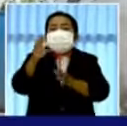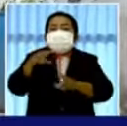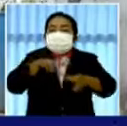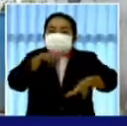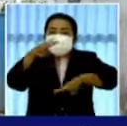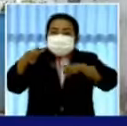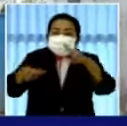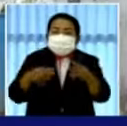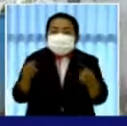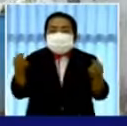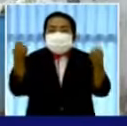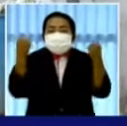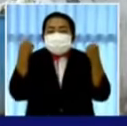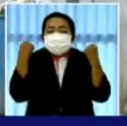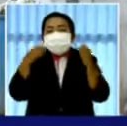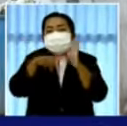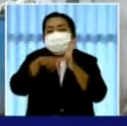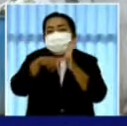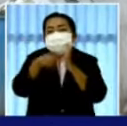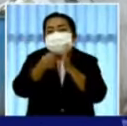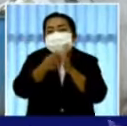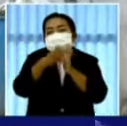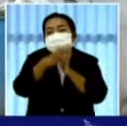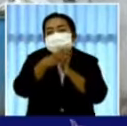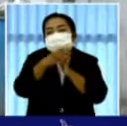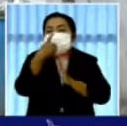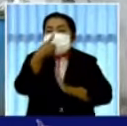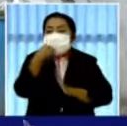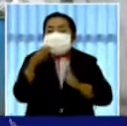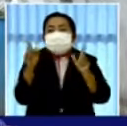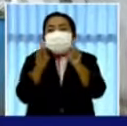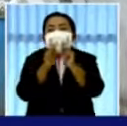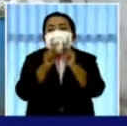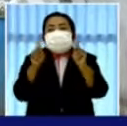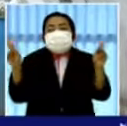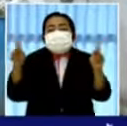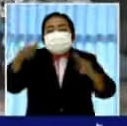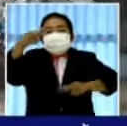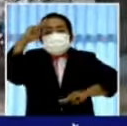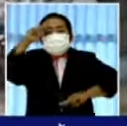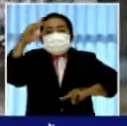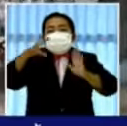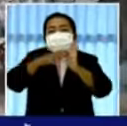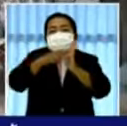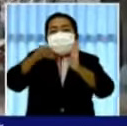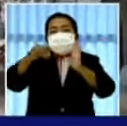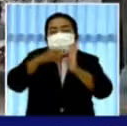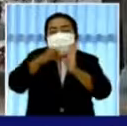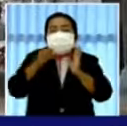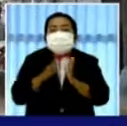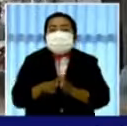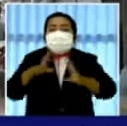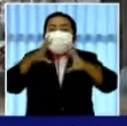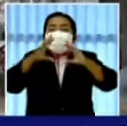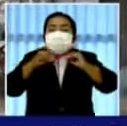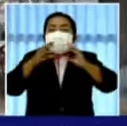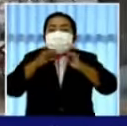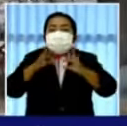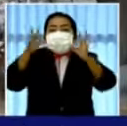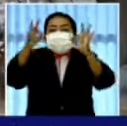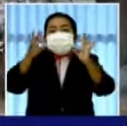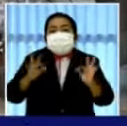คุมสูงสุดและเข้มงวดหรือว่าจังหวัดสีแดงเข้มนะครับจากนั้นคณะกรรมการโรคติดต่อจึงประชุมหารือถึงมาตรการในการยกระดับ